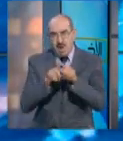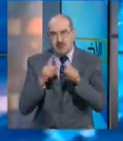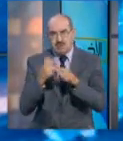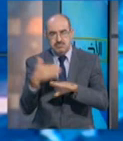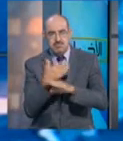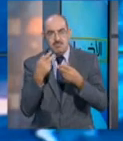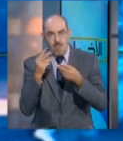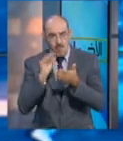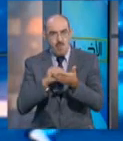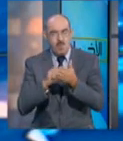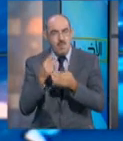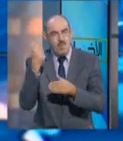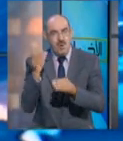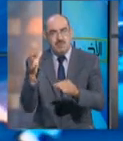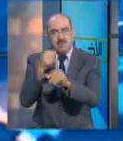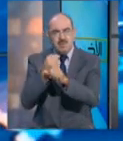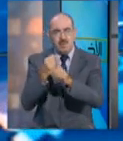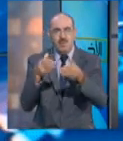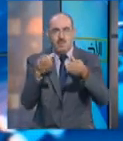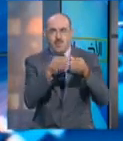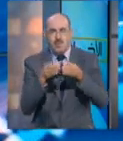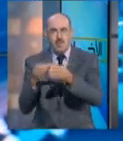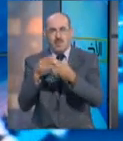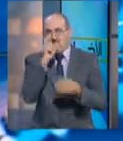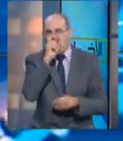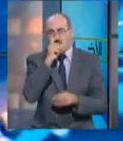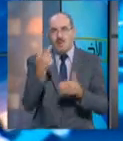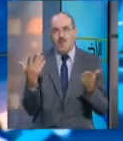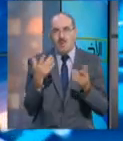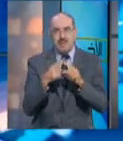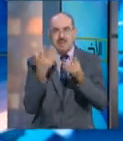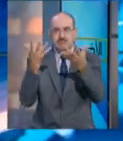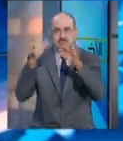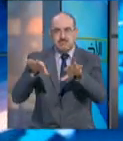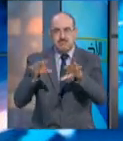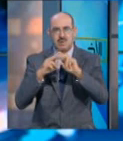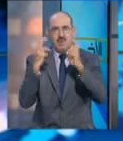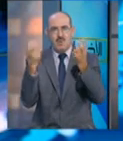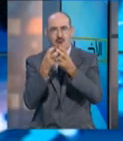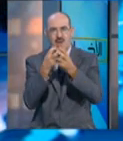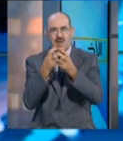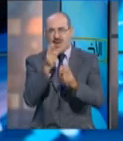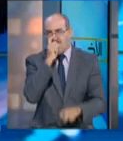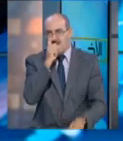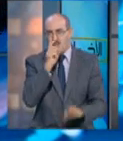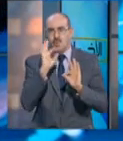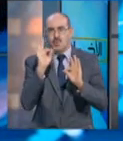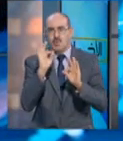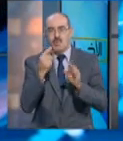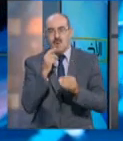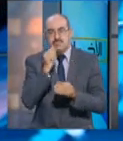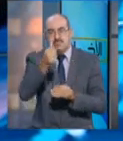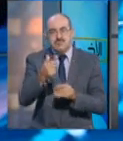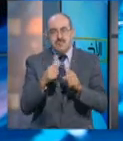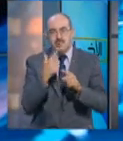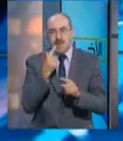نجاح آخر في توحيد الصف بين الأشقاء العرب من خلال قمة جامعة الدول العربية التي تنعقد في